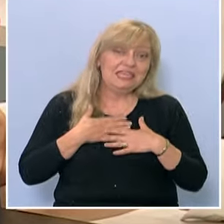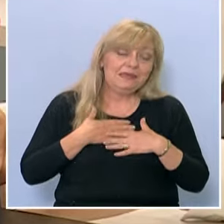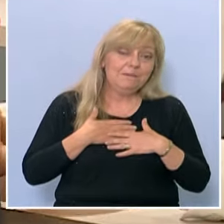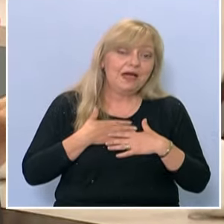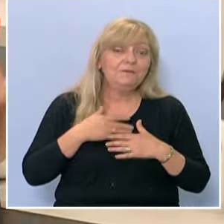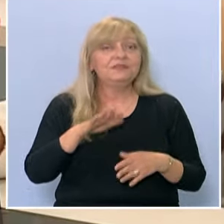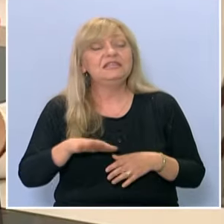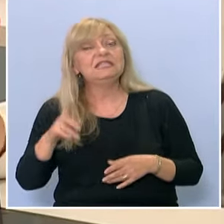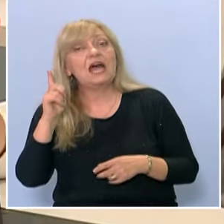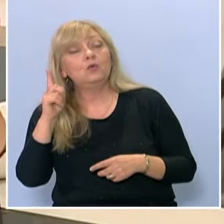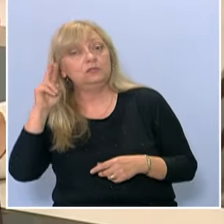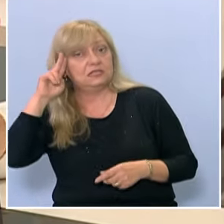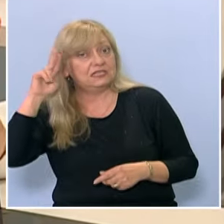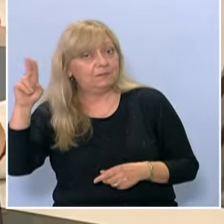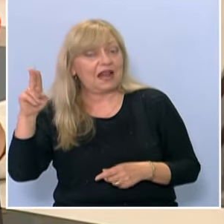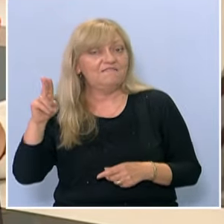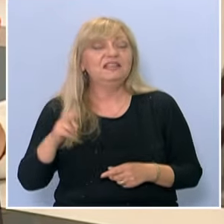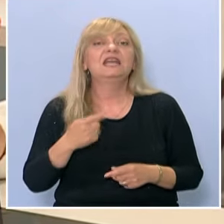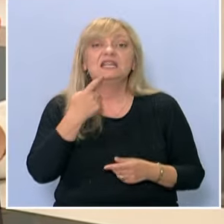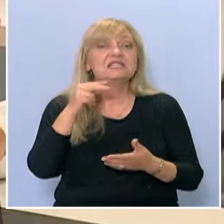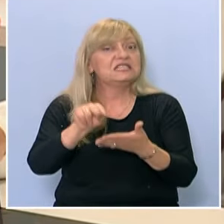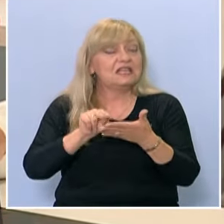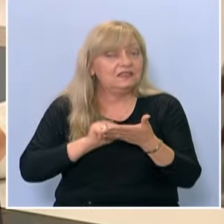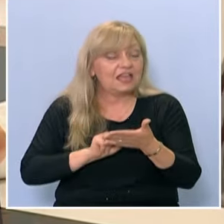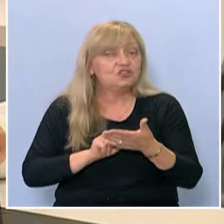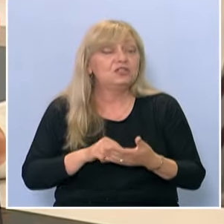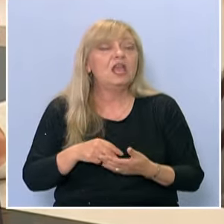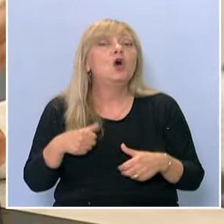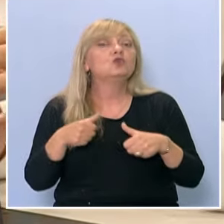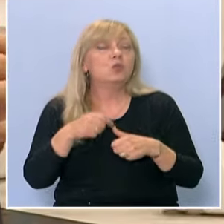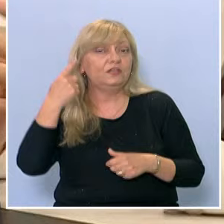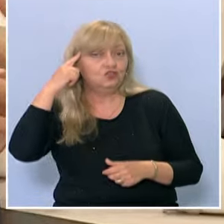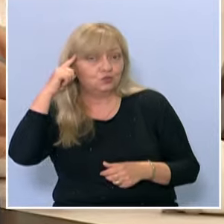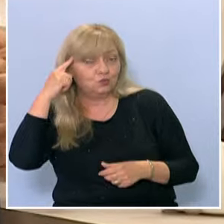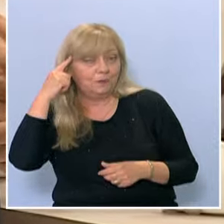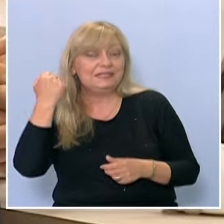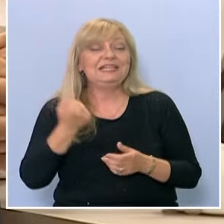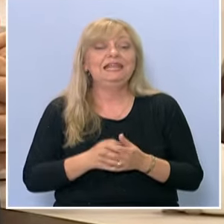Има деца, които се справят с логическите задачи и с логическото мислене.